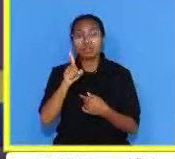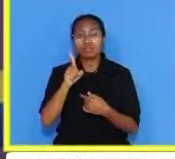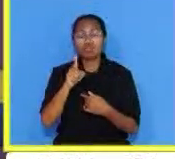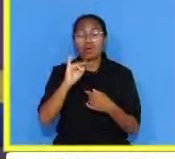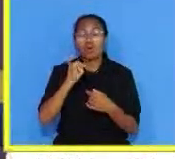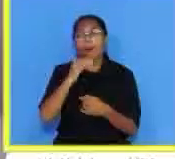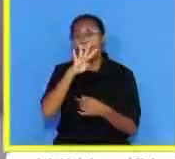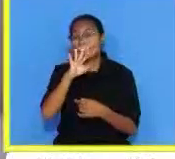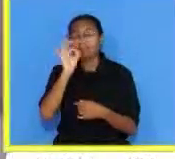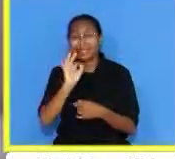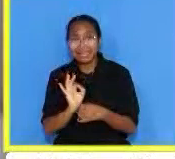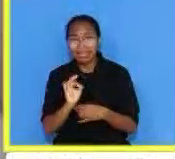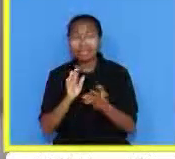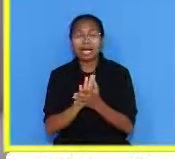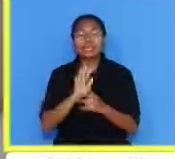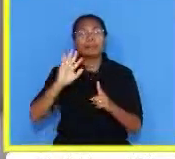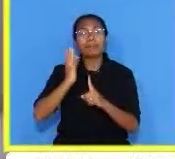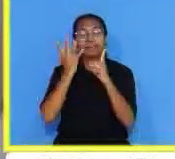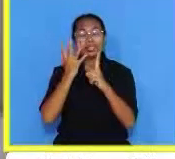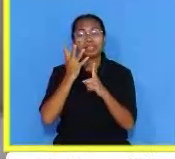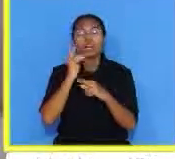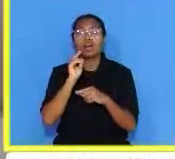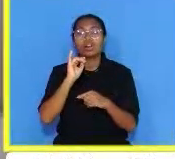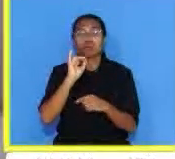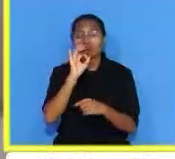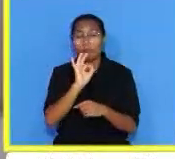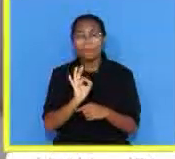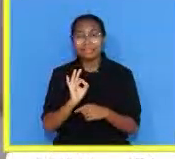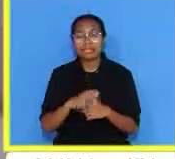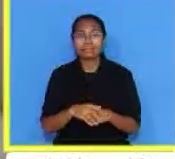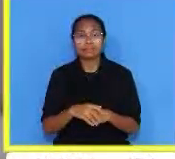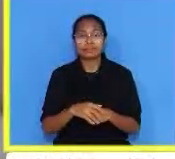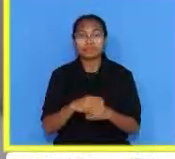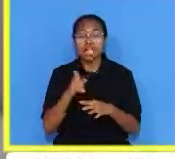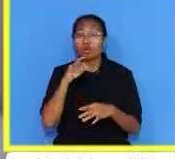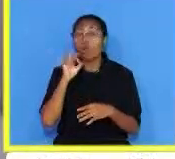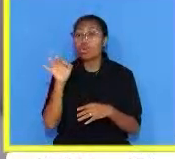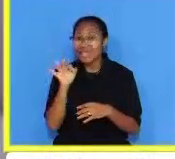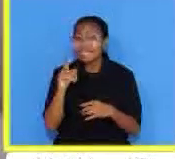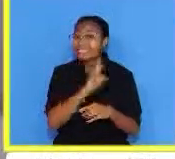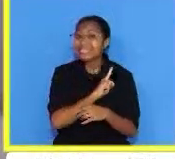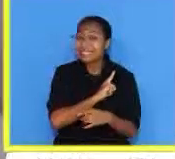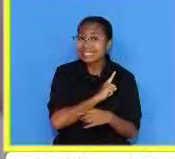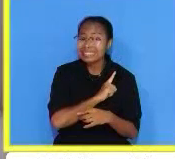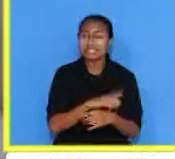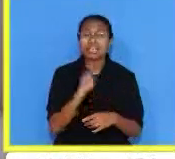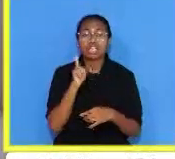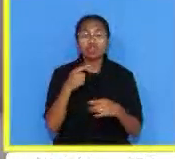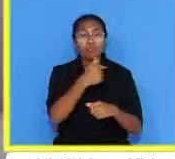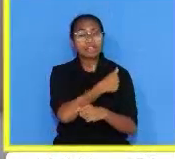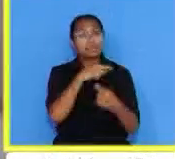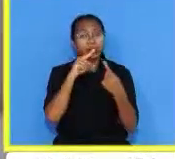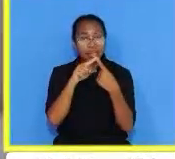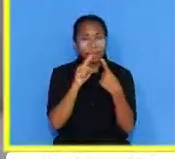31,46% dan vaksinasi kedua 15,67%. Dan untuk kota sendiri itu vaksinasi